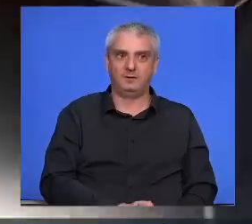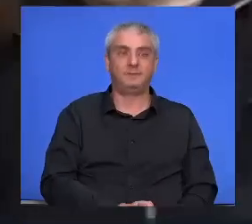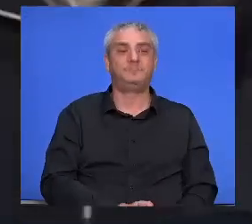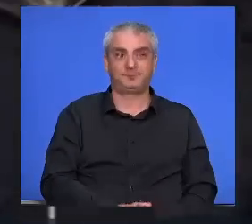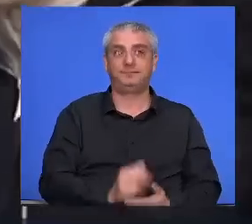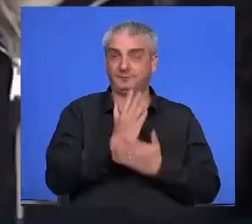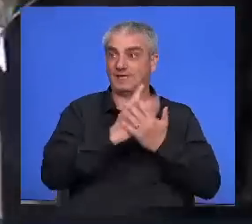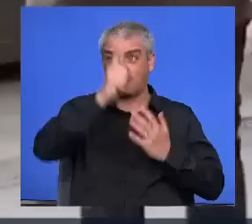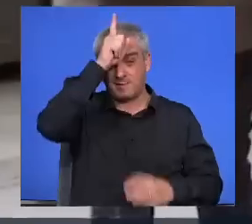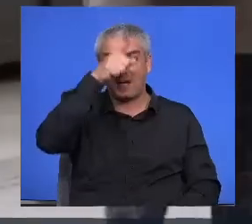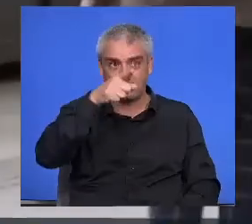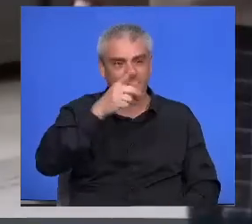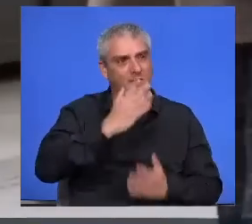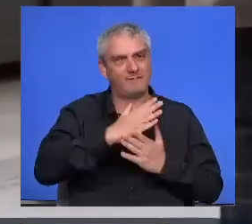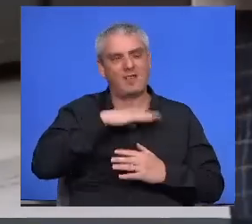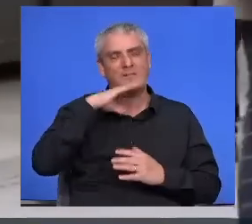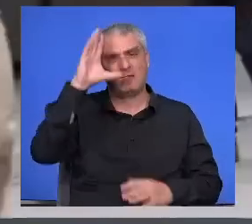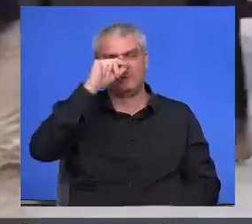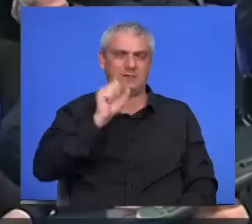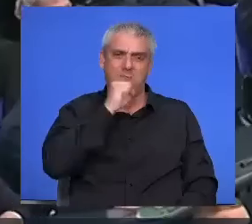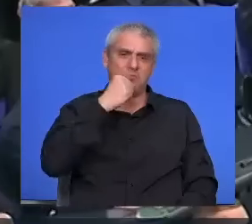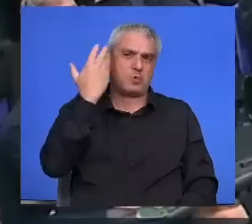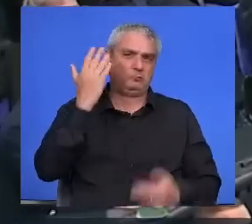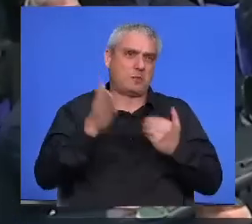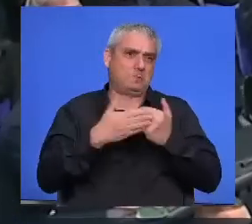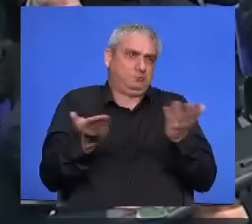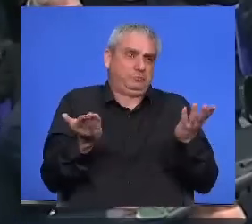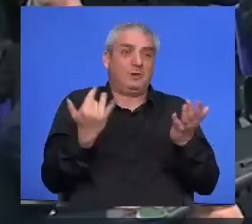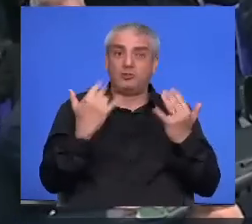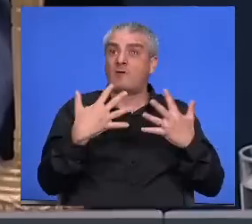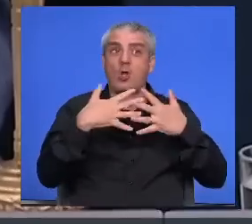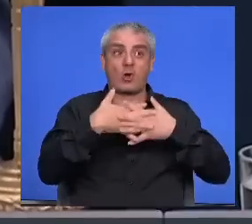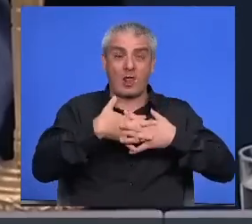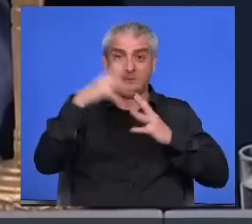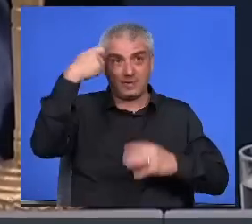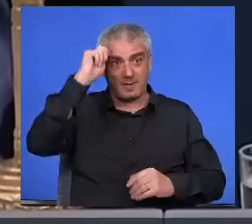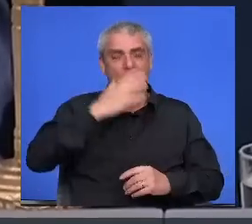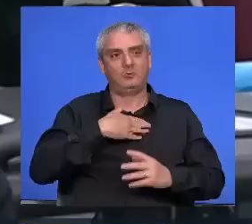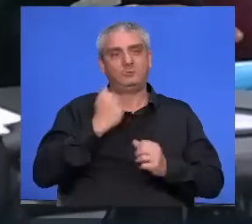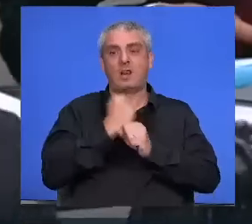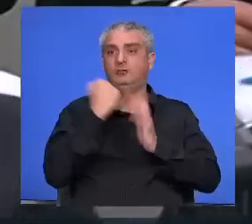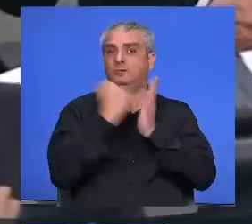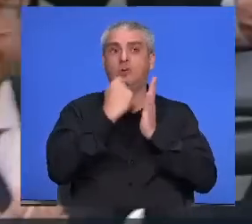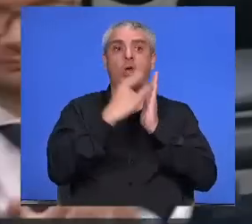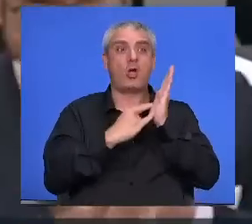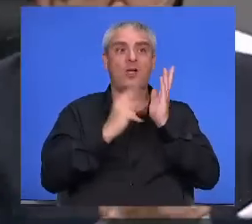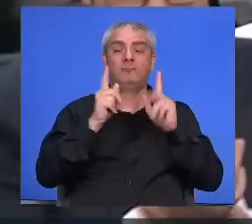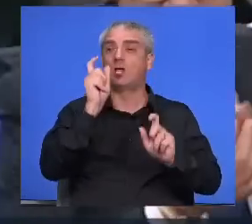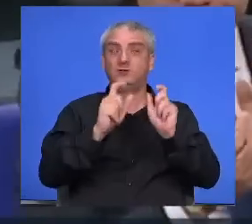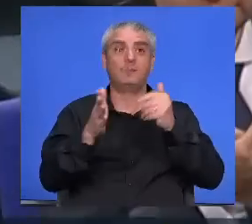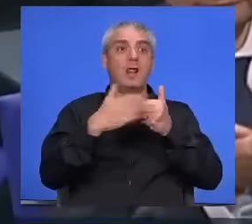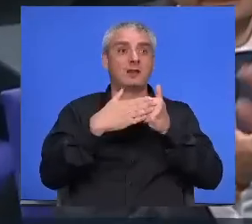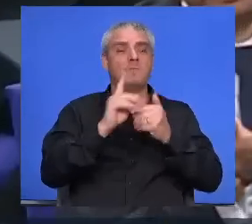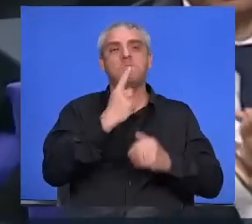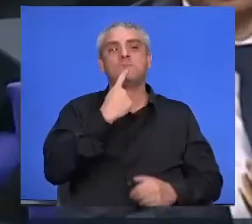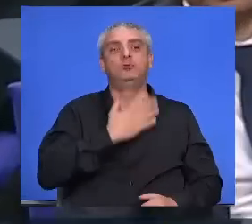גם לחלק מהגרמנים נמאס מהקונספט המיושן הזה. אז עכשיו הקואליציה בברלין רוצה להעביר חוק שיאפשר לאזרחים להתחתן עם מי